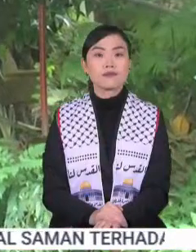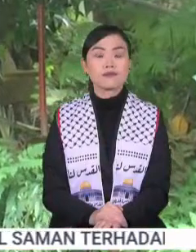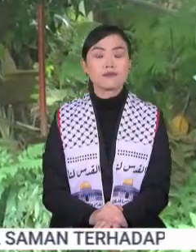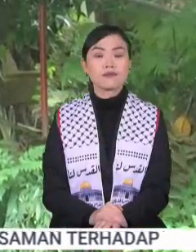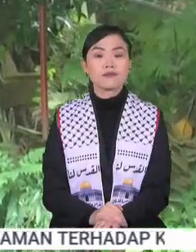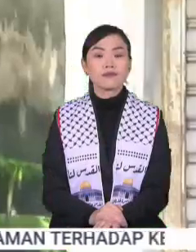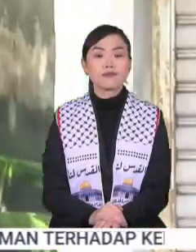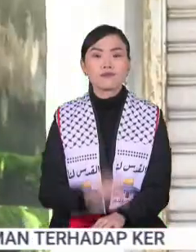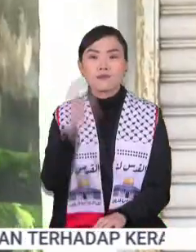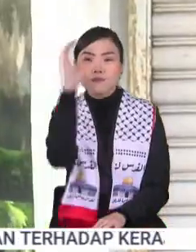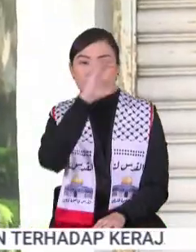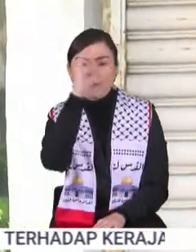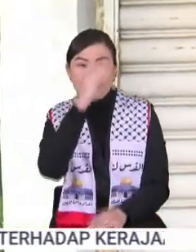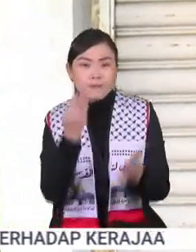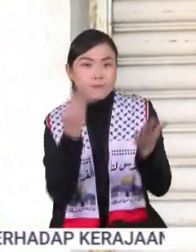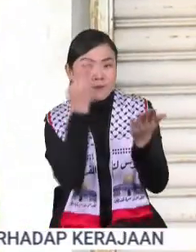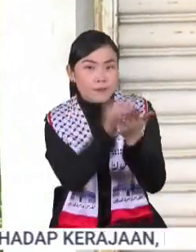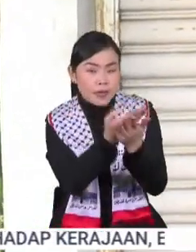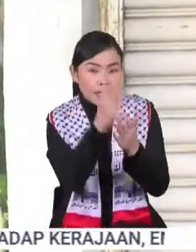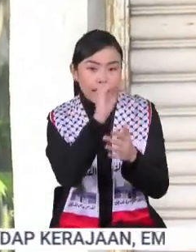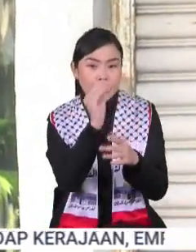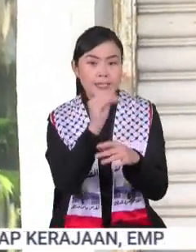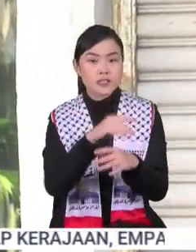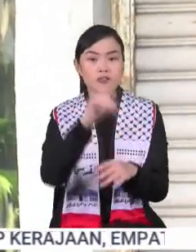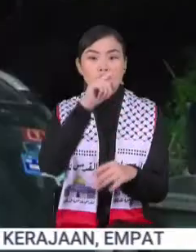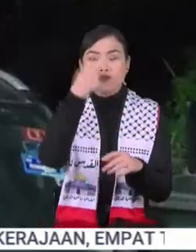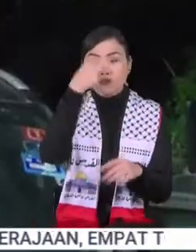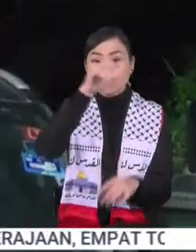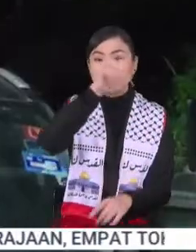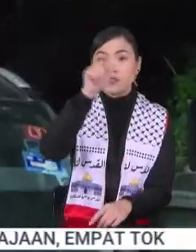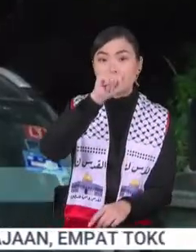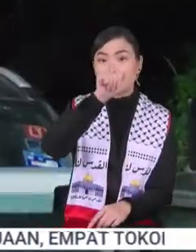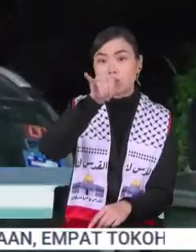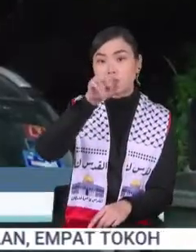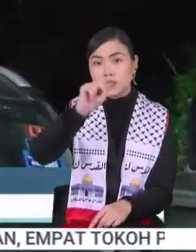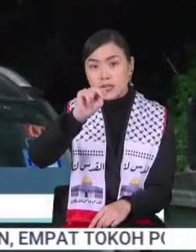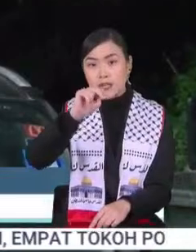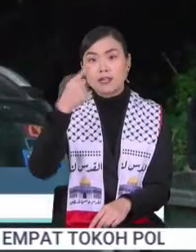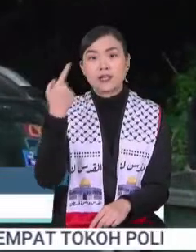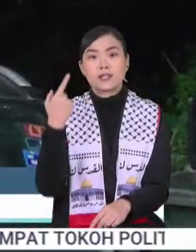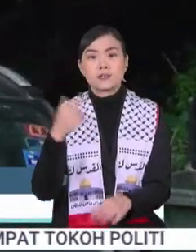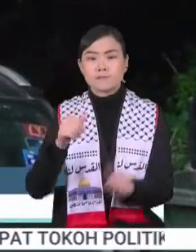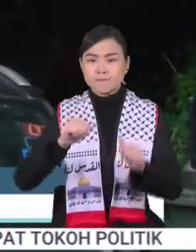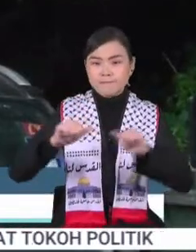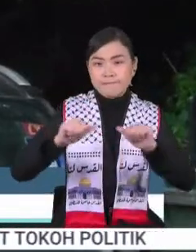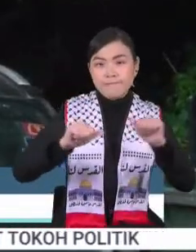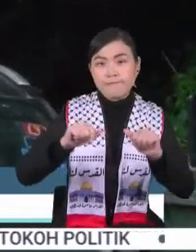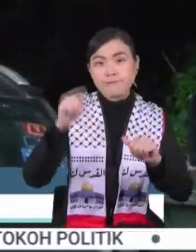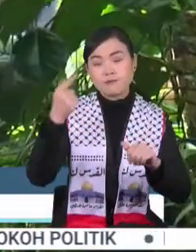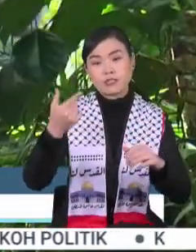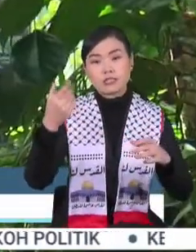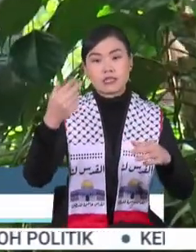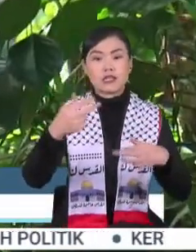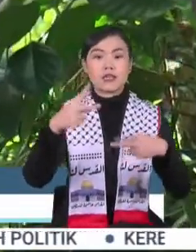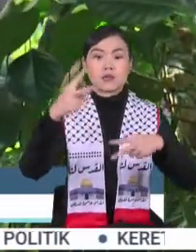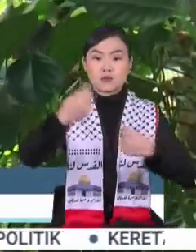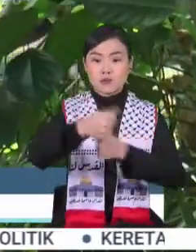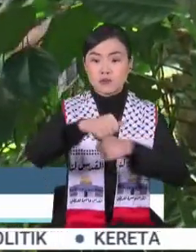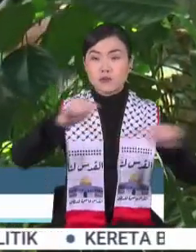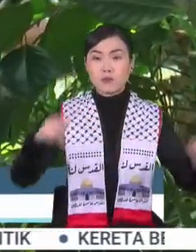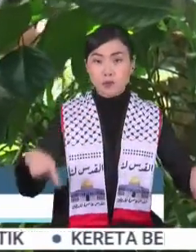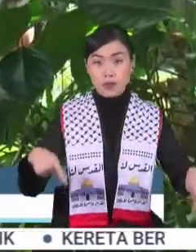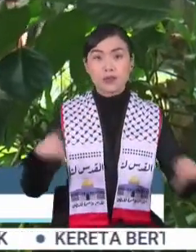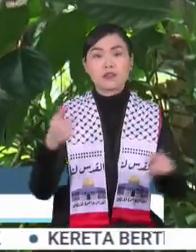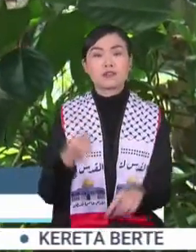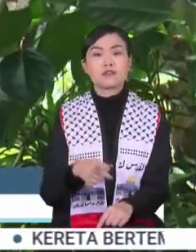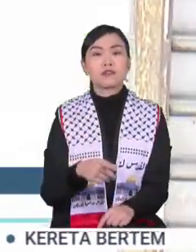kerajaan pencarian bukti dan petunjuk baharu kes bunuh Zin Ran Abdul matin dipergiat pihak berkuasa di apartmen idaman Damansara Damai lakonan